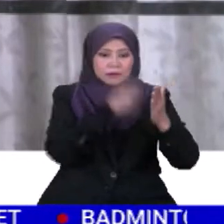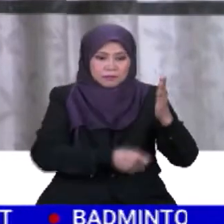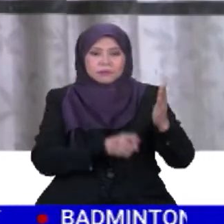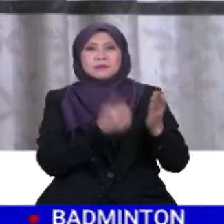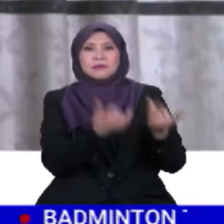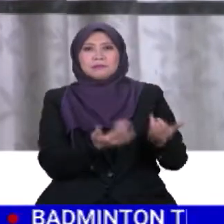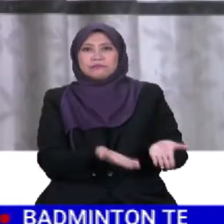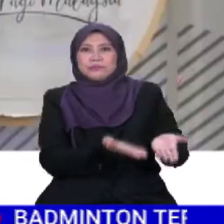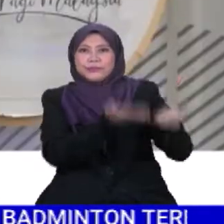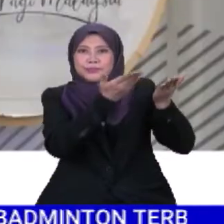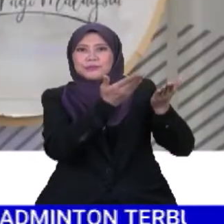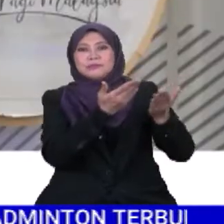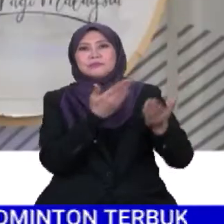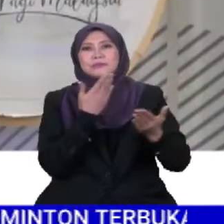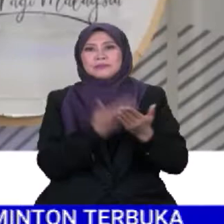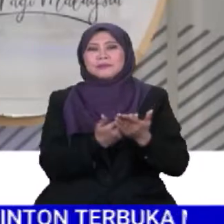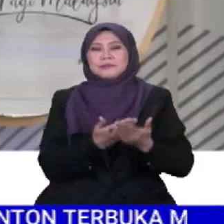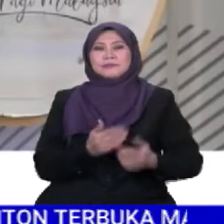sekarang ini.